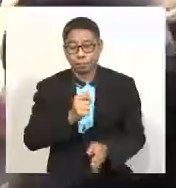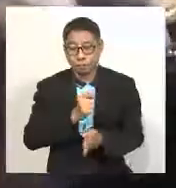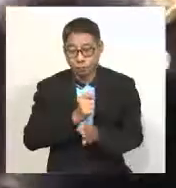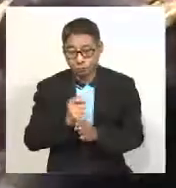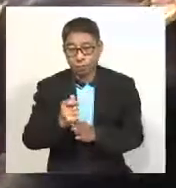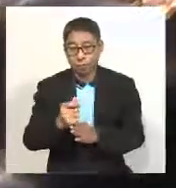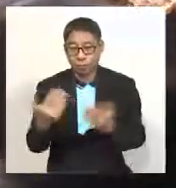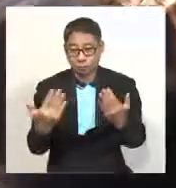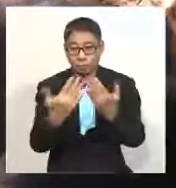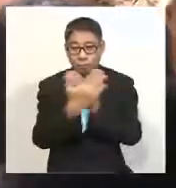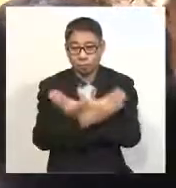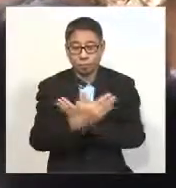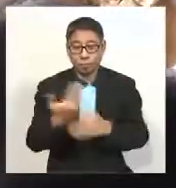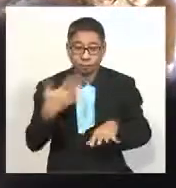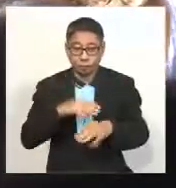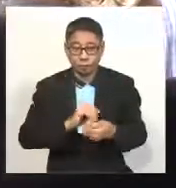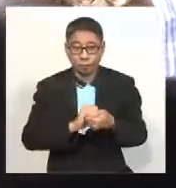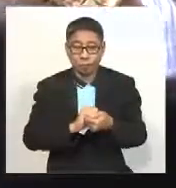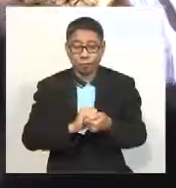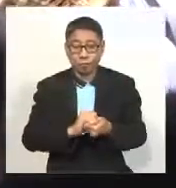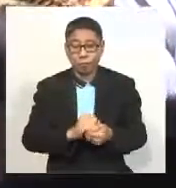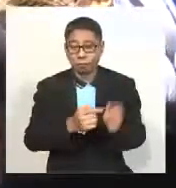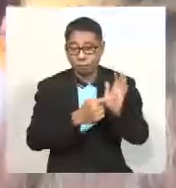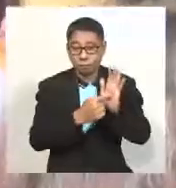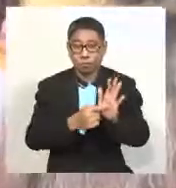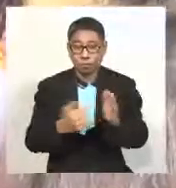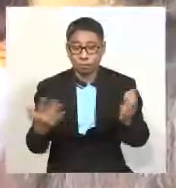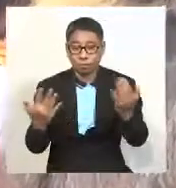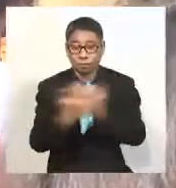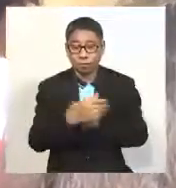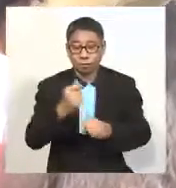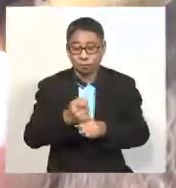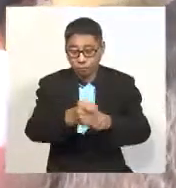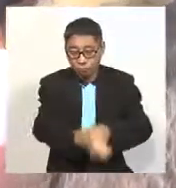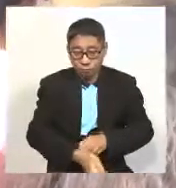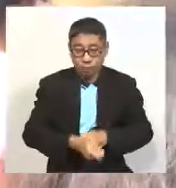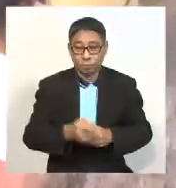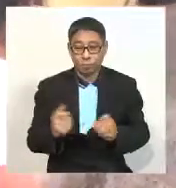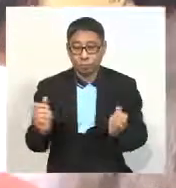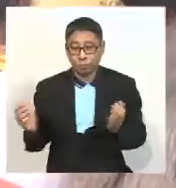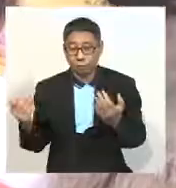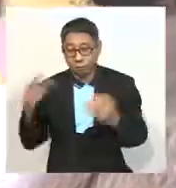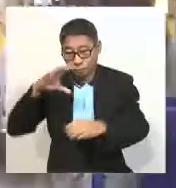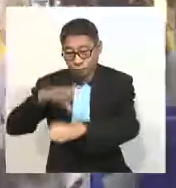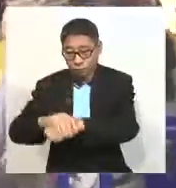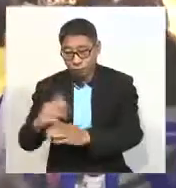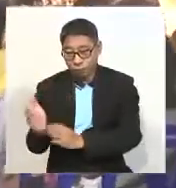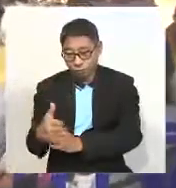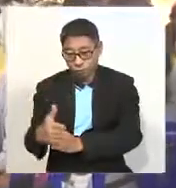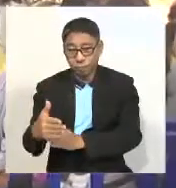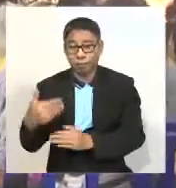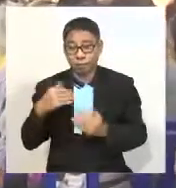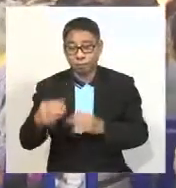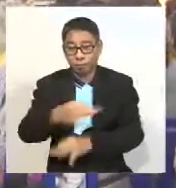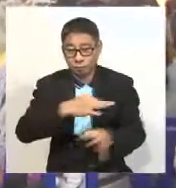ชีพให้สอดคล้องกับสถานการณ์อย่างเช่นเรื่องของการเปลี่ยนจากการทำเกษตรมาทำประมงพื้นบ้านซึ่งรัฐบาลพร้อมส